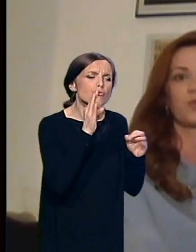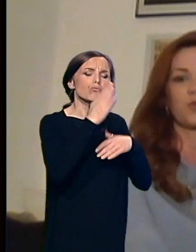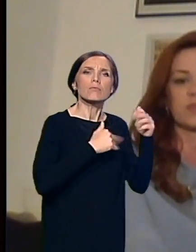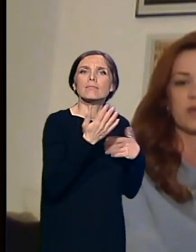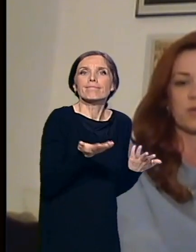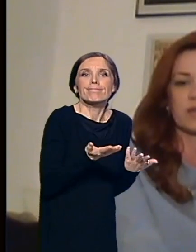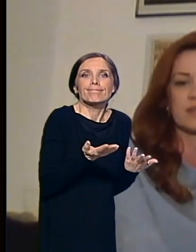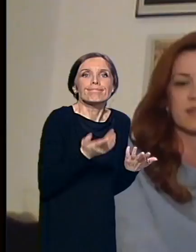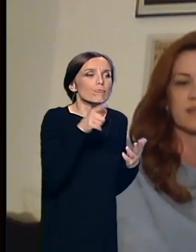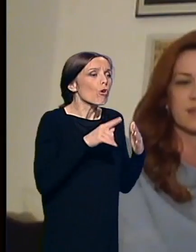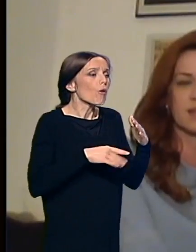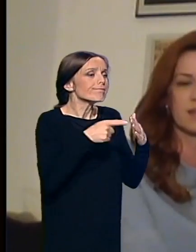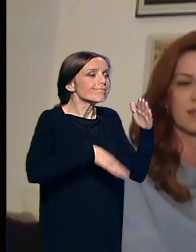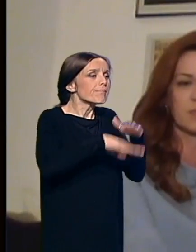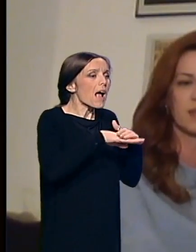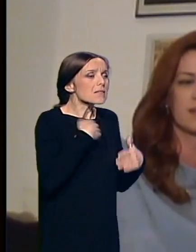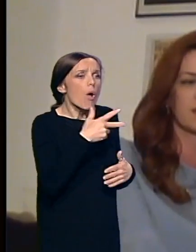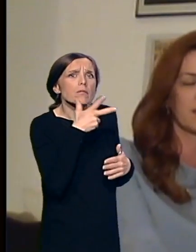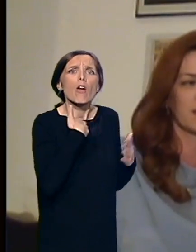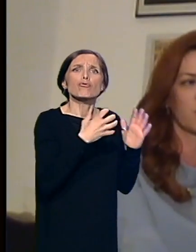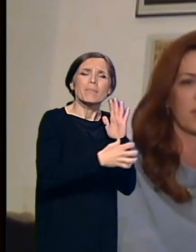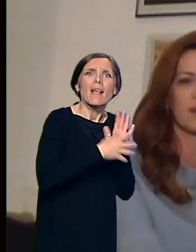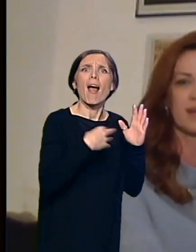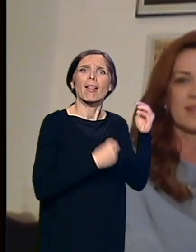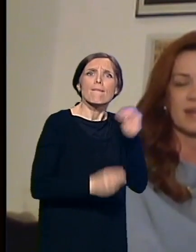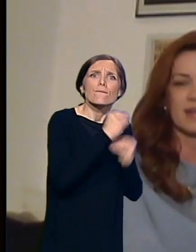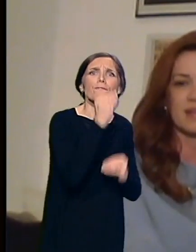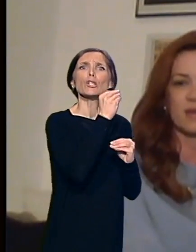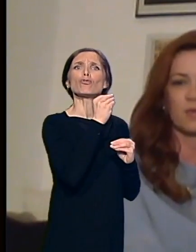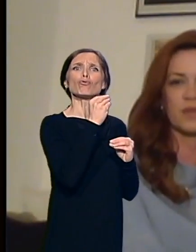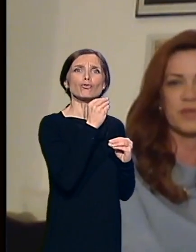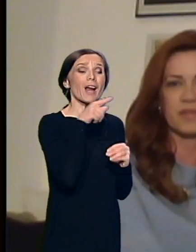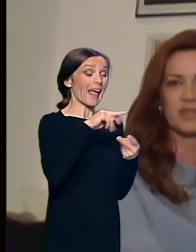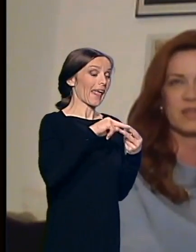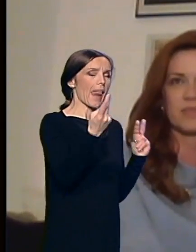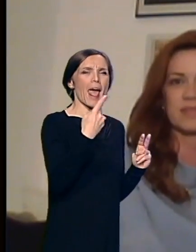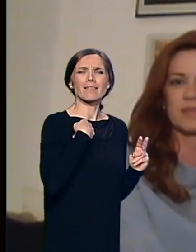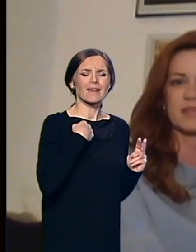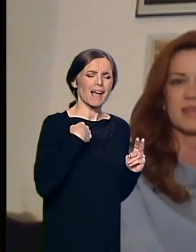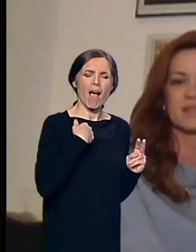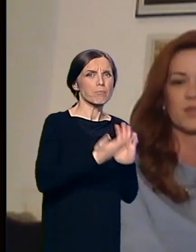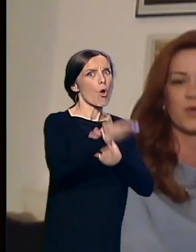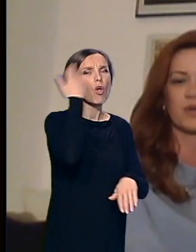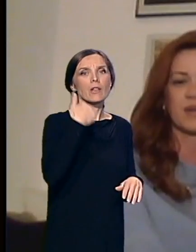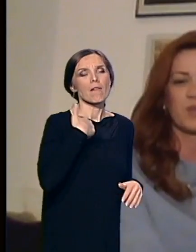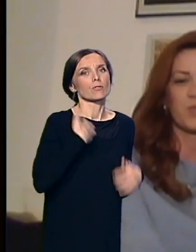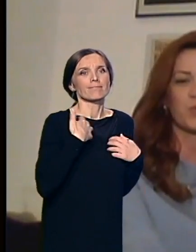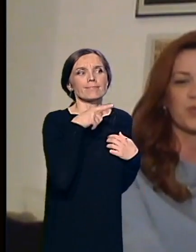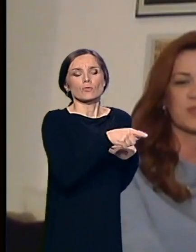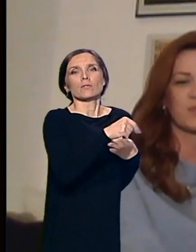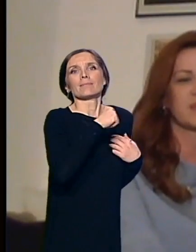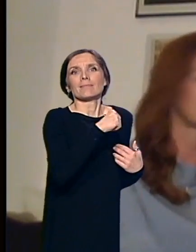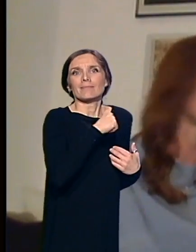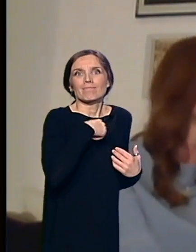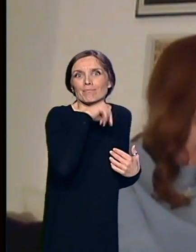u tom smeru. Ja sam zaista htjela da idem dalje i nekako me ta genetika uvek privlačila i mislim da je zaista to